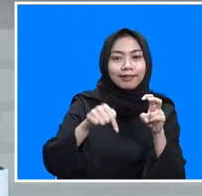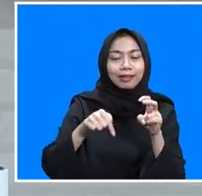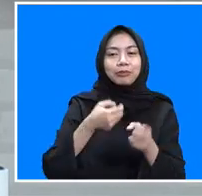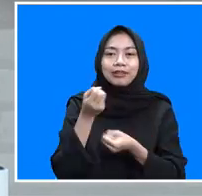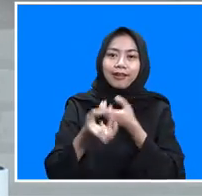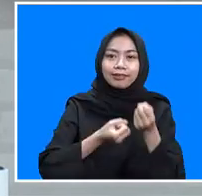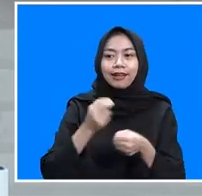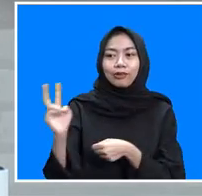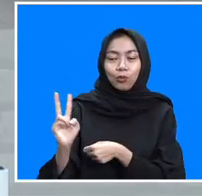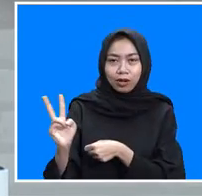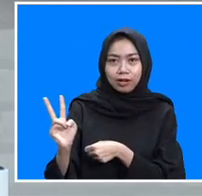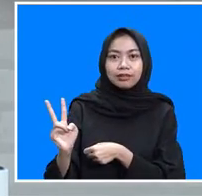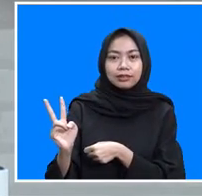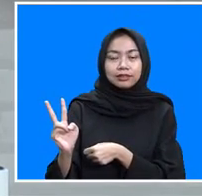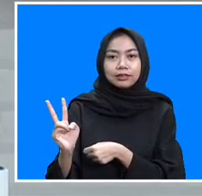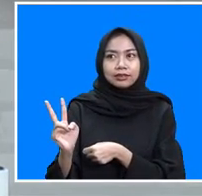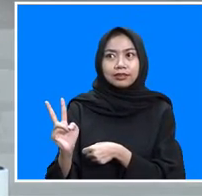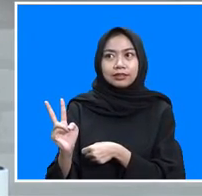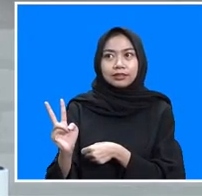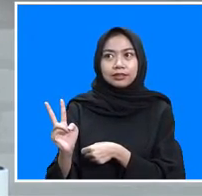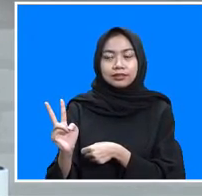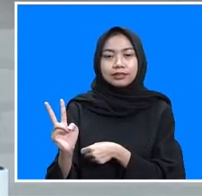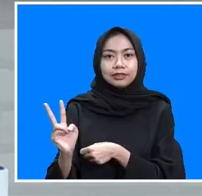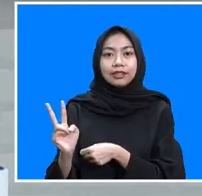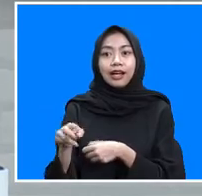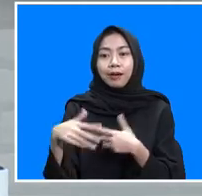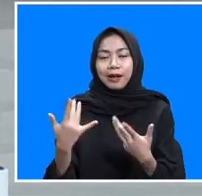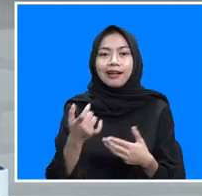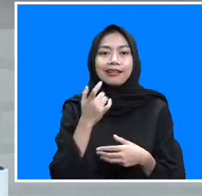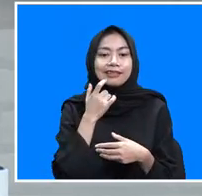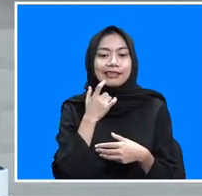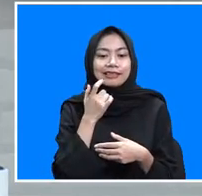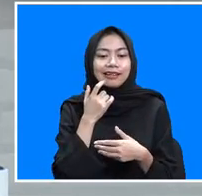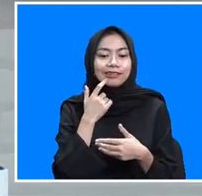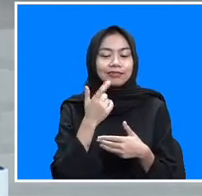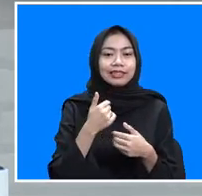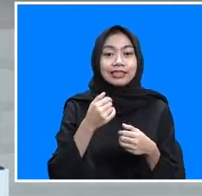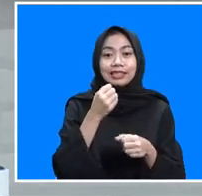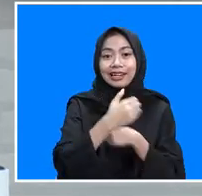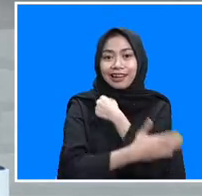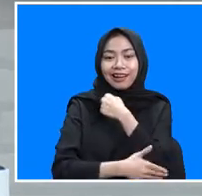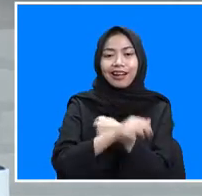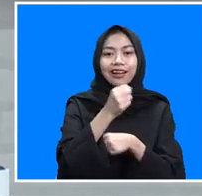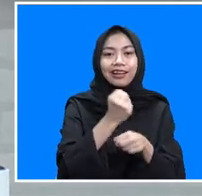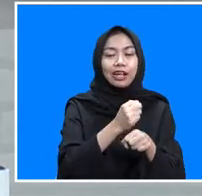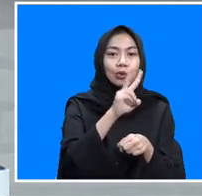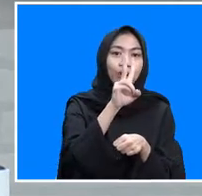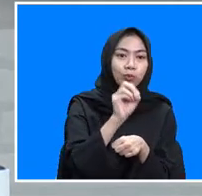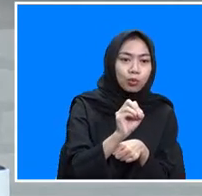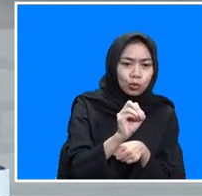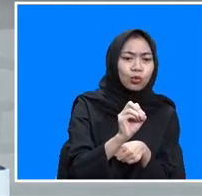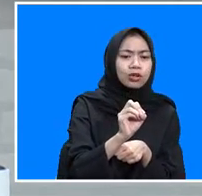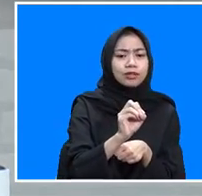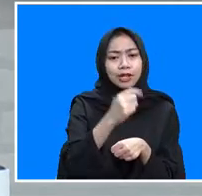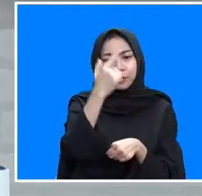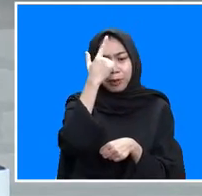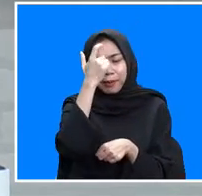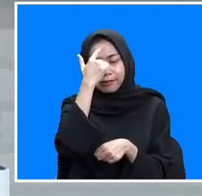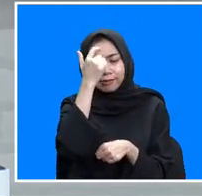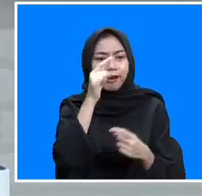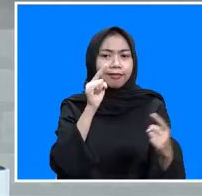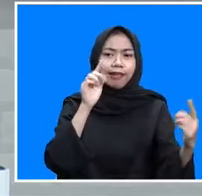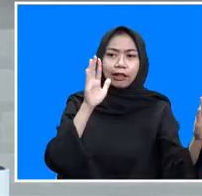ini, yaitu the importance of face-to-face learning in G20 countries, atau pentingnya pembelajaran tatap